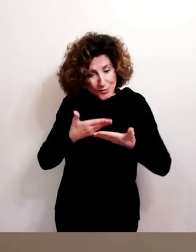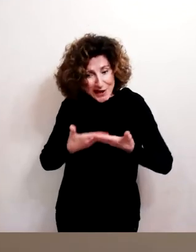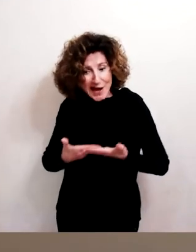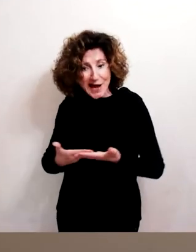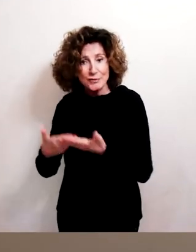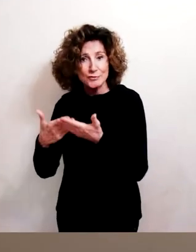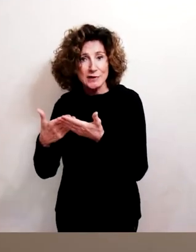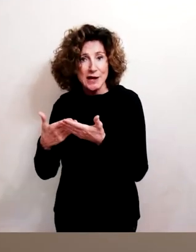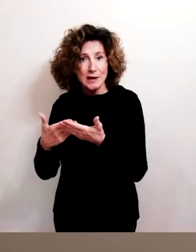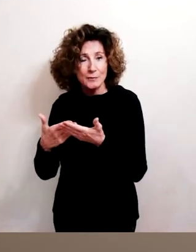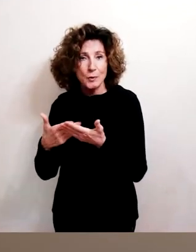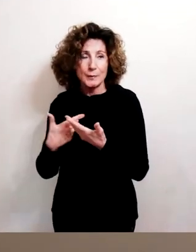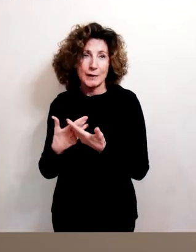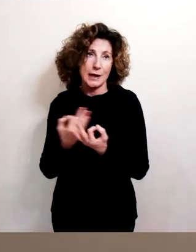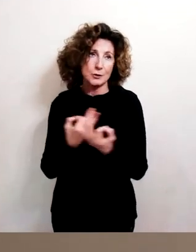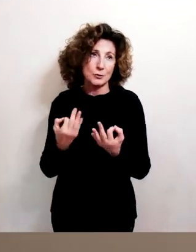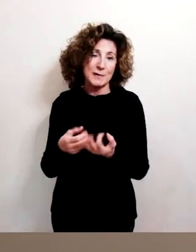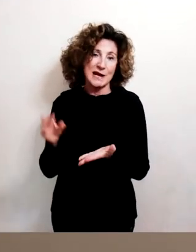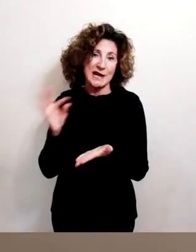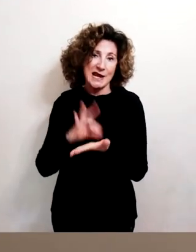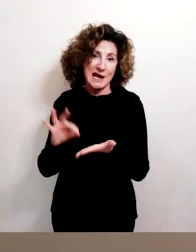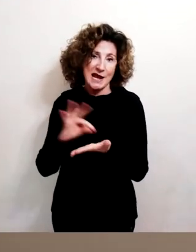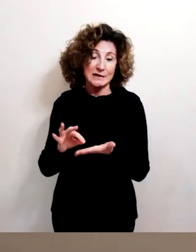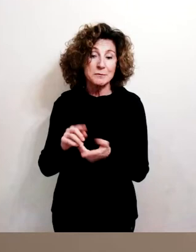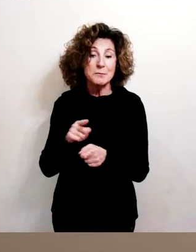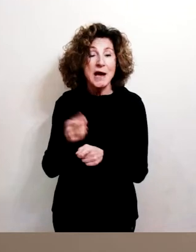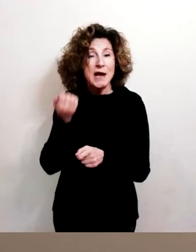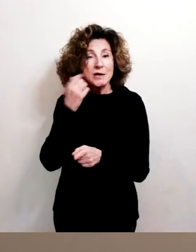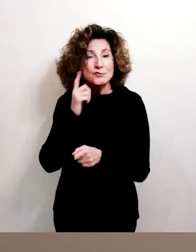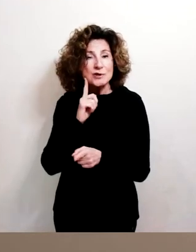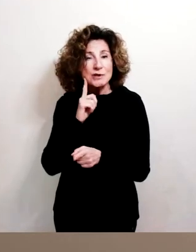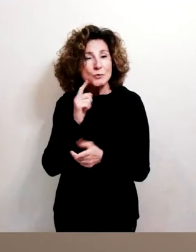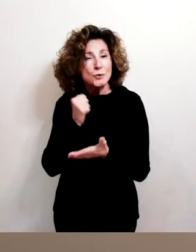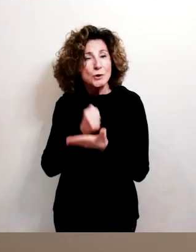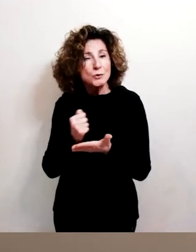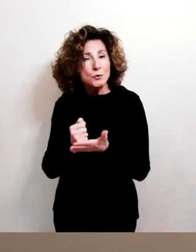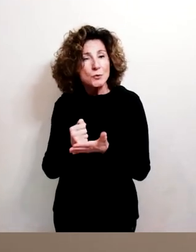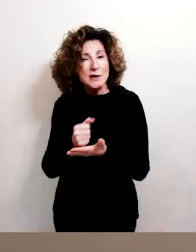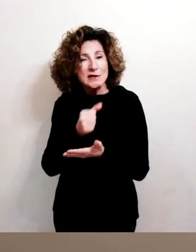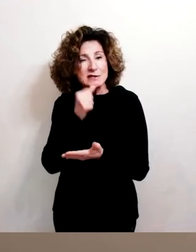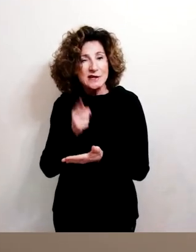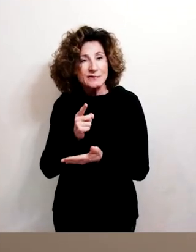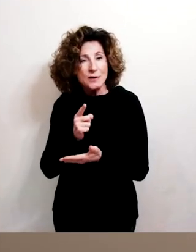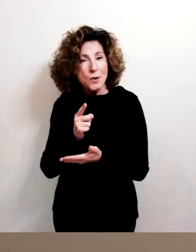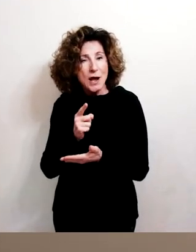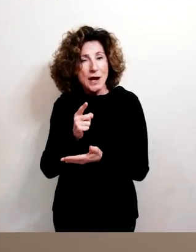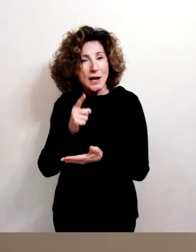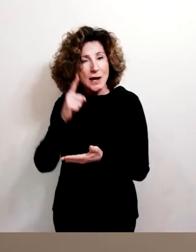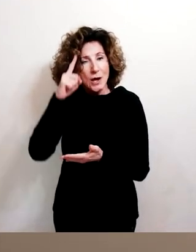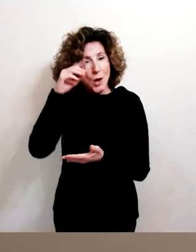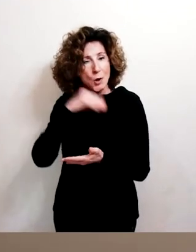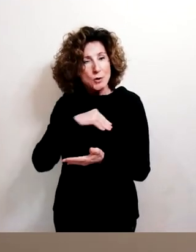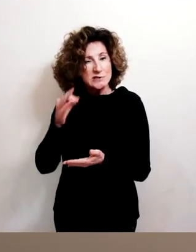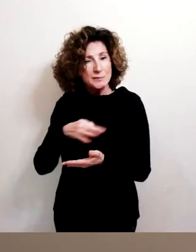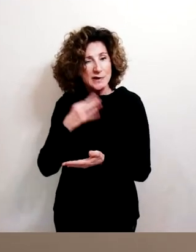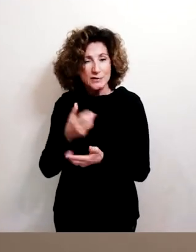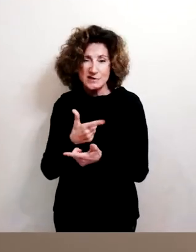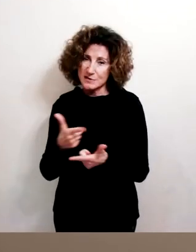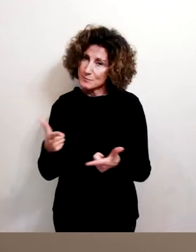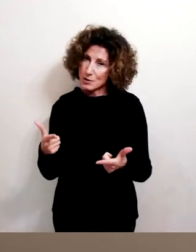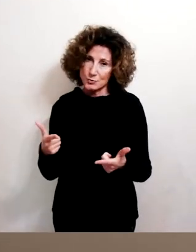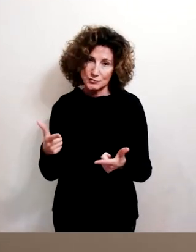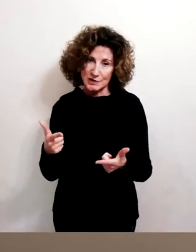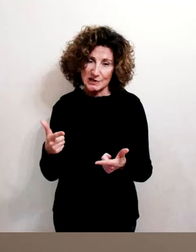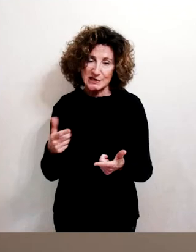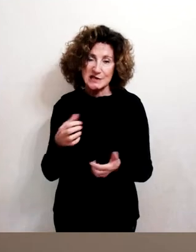aiutiamo a fare le domande perché vengono prodotte normalmente in cartacea ma non hanno la consapevolezza dei documenti che ci vogliono perché devono avere